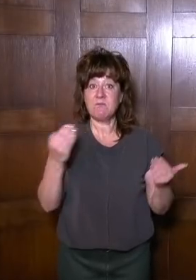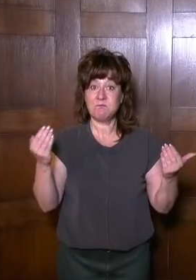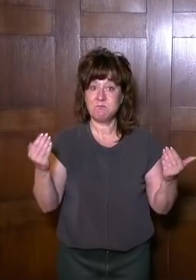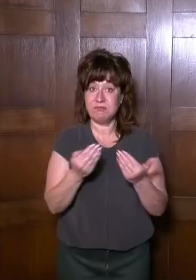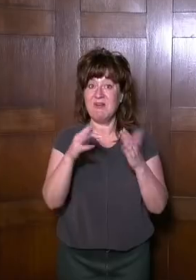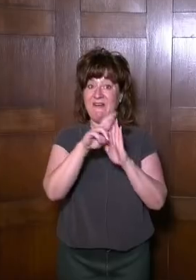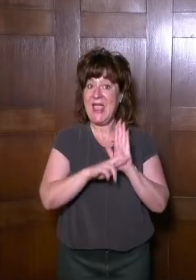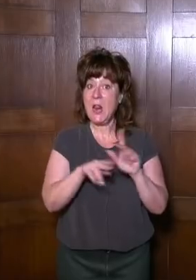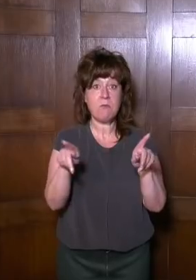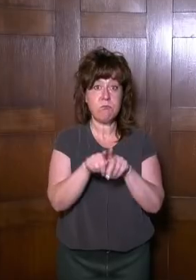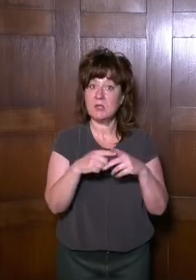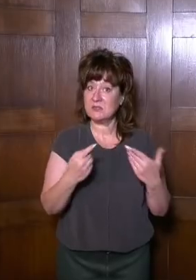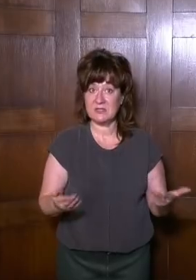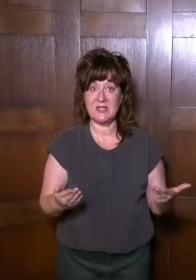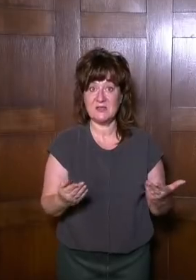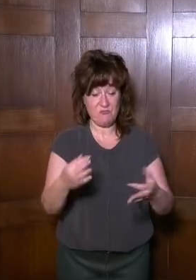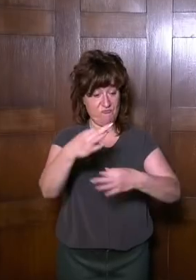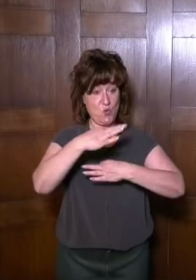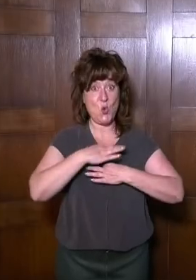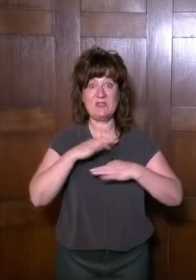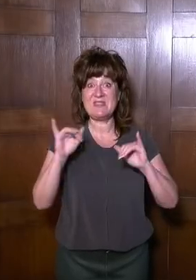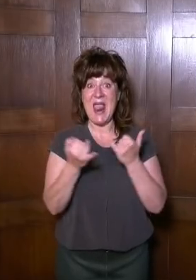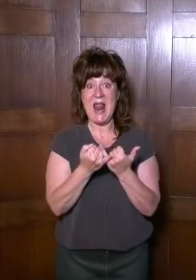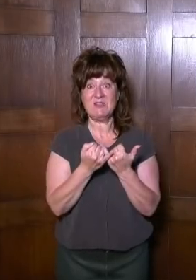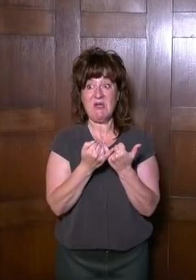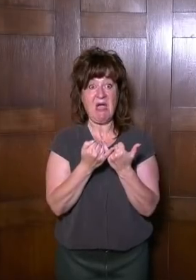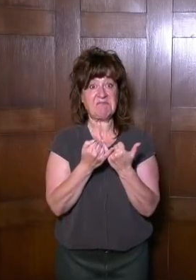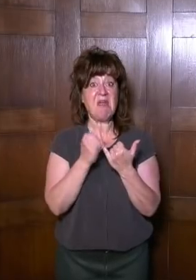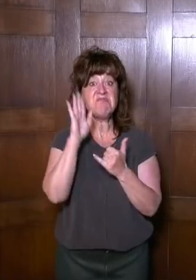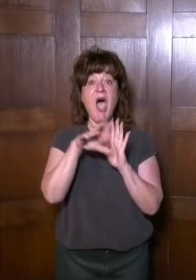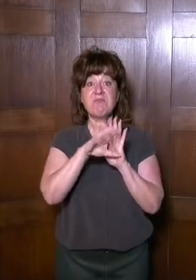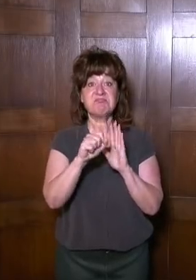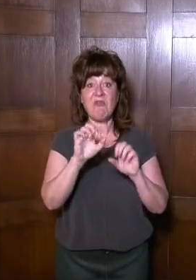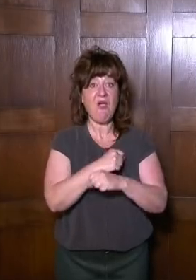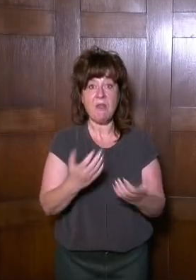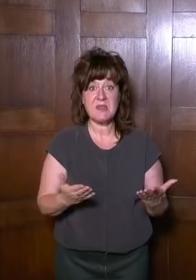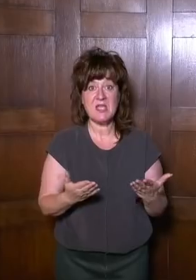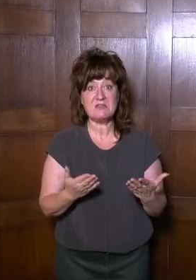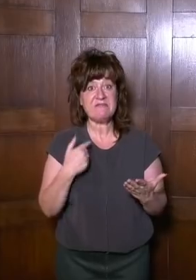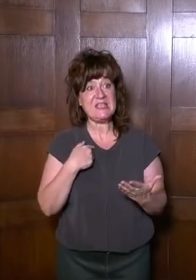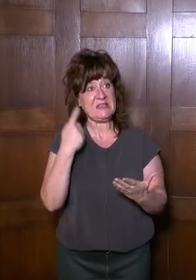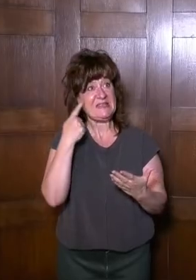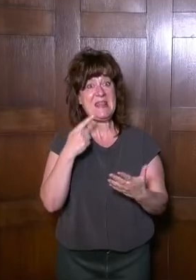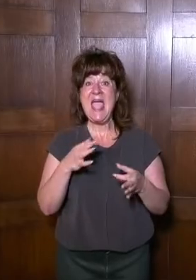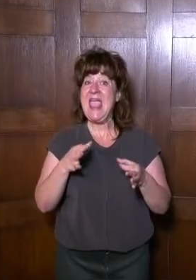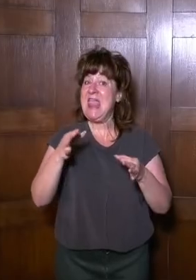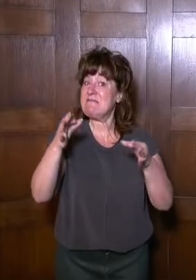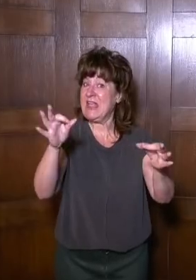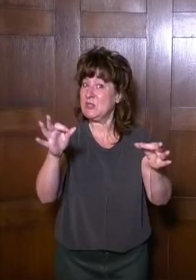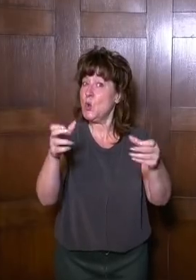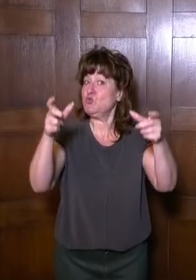die uns als Eltern überhaupt nicht nachvollziehbar erschienen im Sinne des Infektionsschutzes, wenn man diesen denn